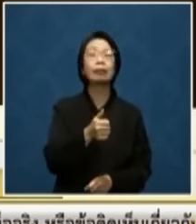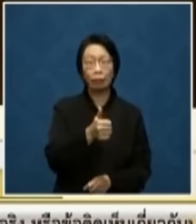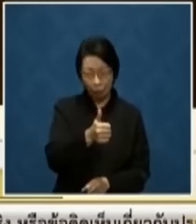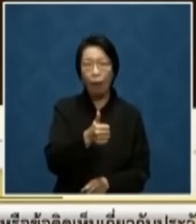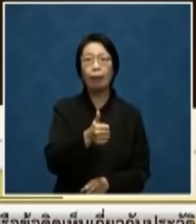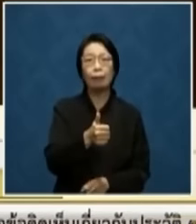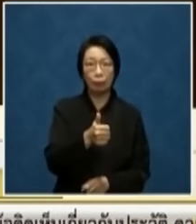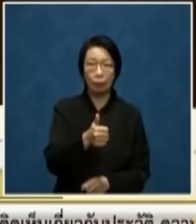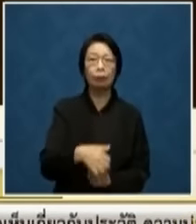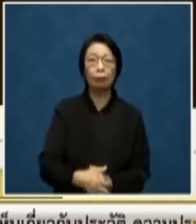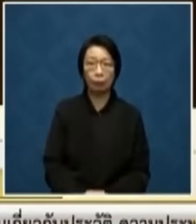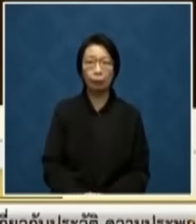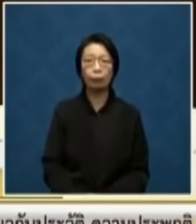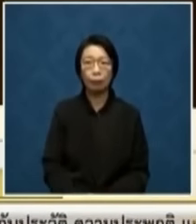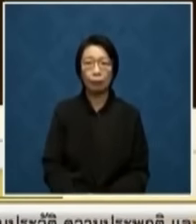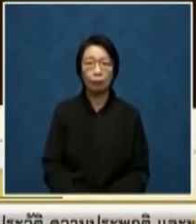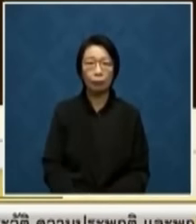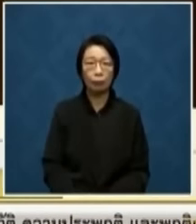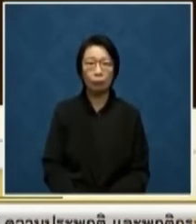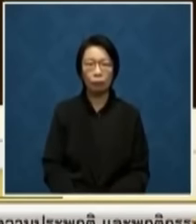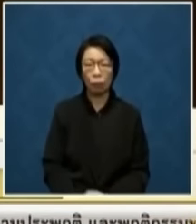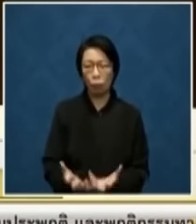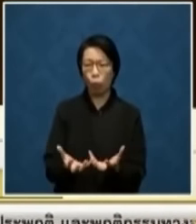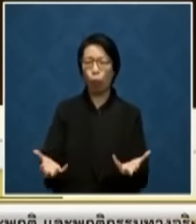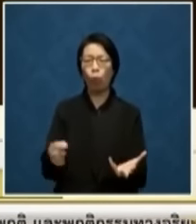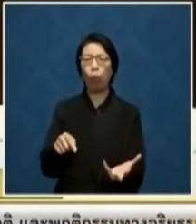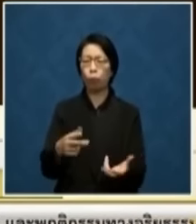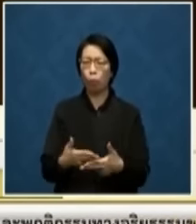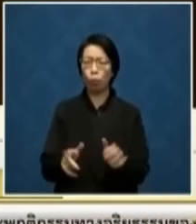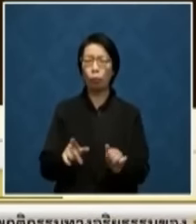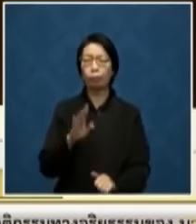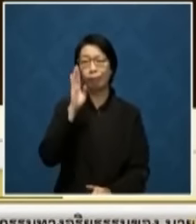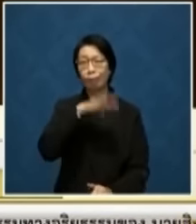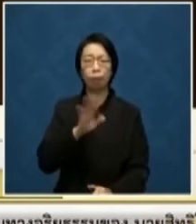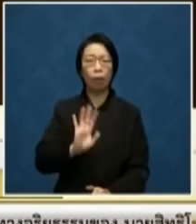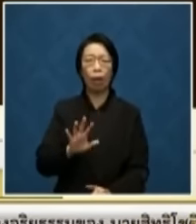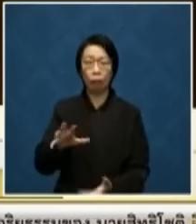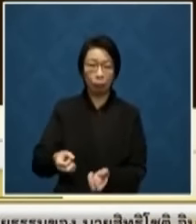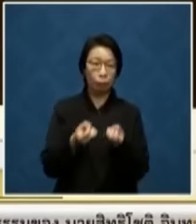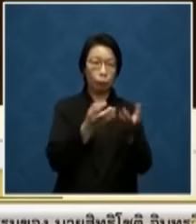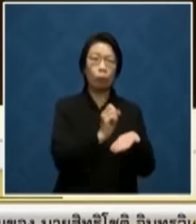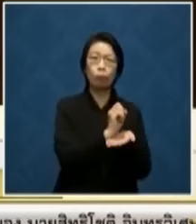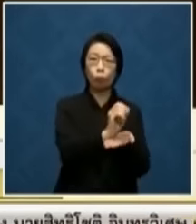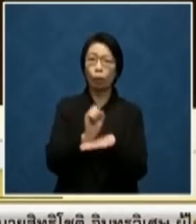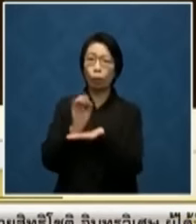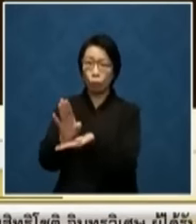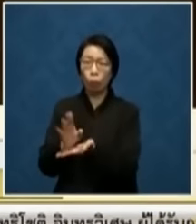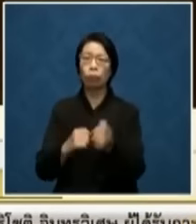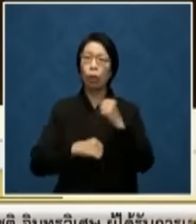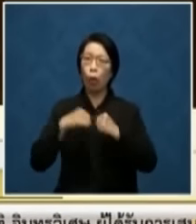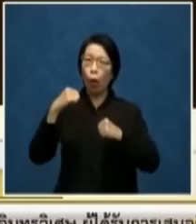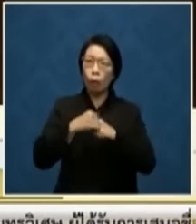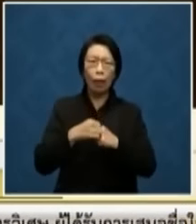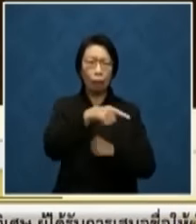ครับไปทานที่บ้านเพราะว่ามันเหลือแล้วก็เสียของนะครับเอาไปบริจาคผู้รับเหมาก็เหนื่อยฮะที่จะขน